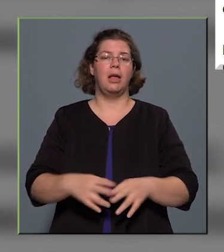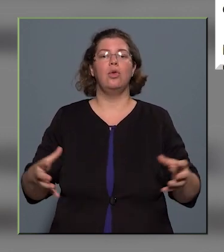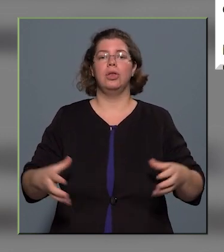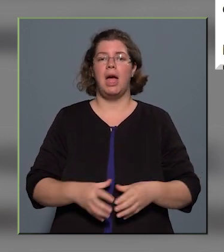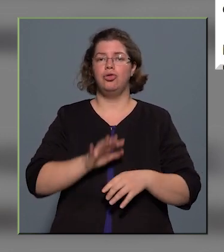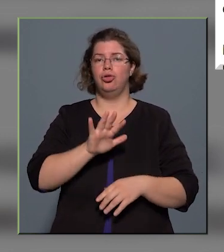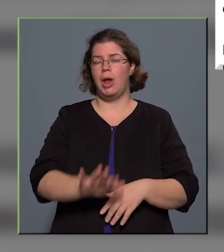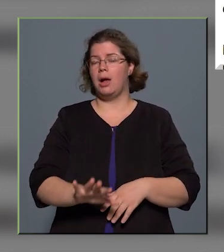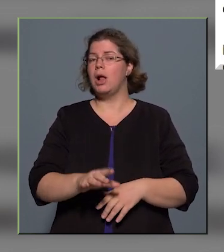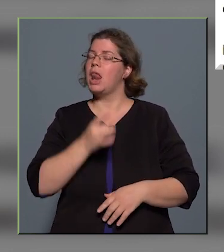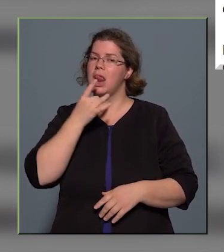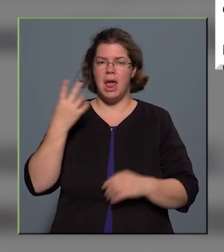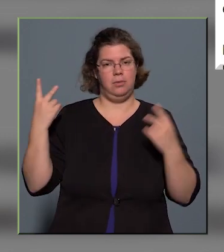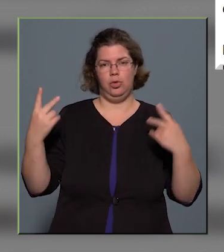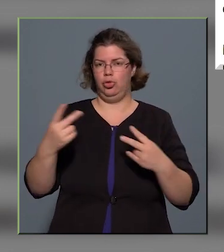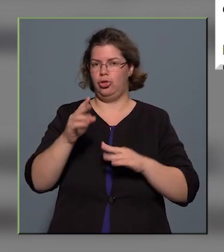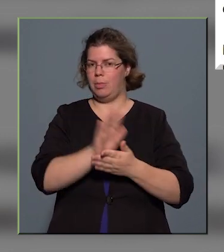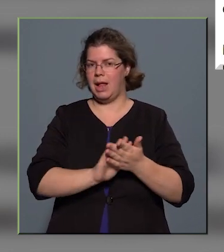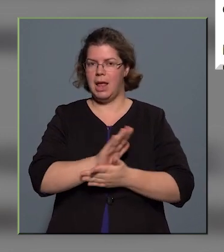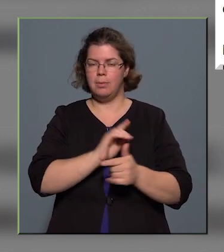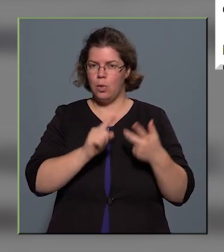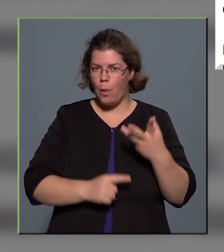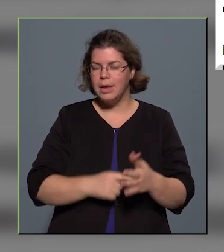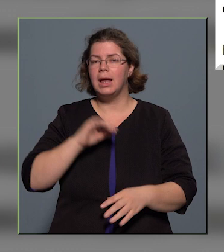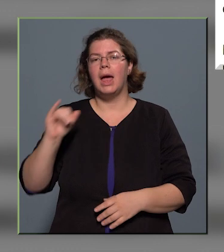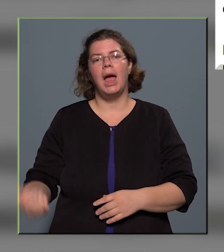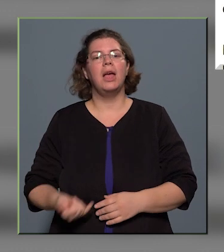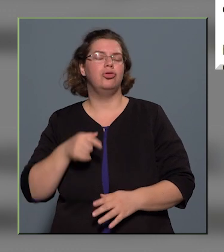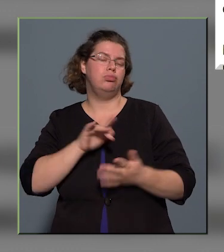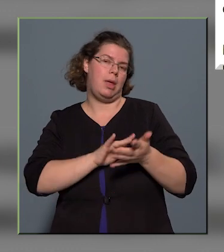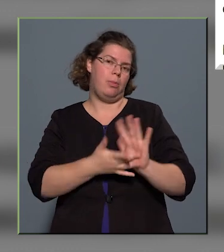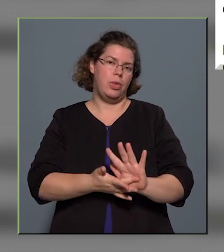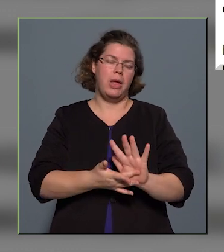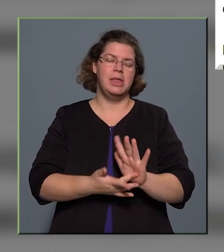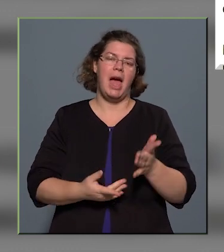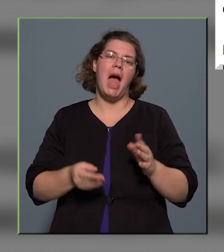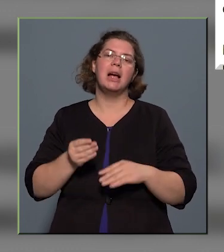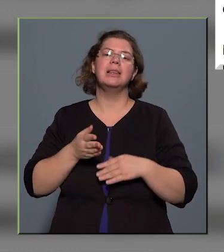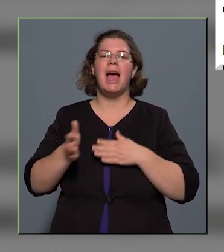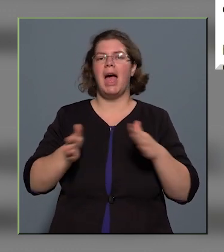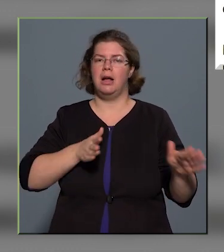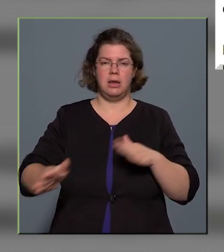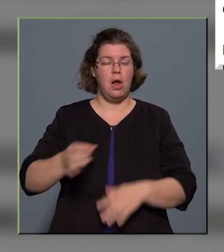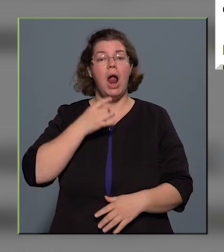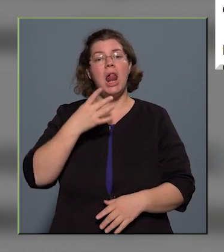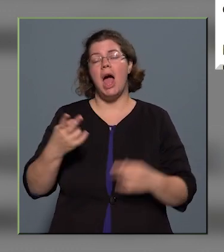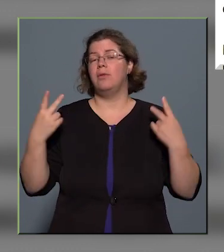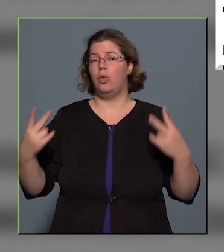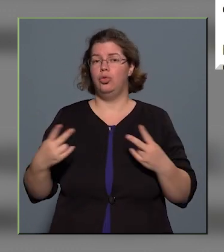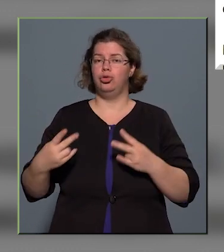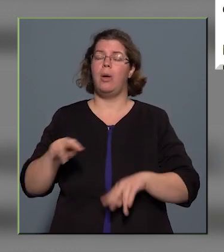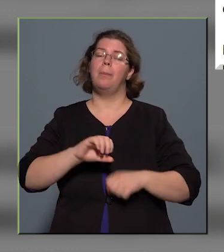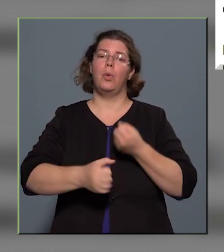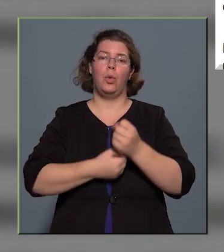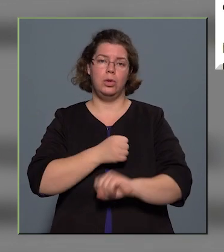társaságok legfontosabb jellemzőit, valamint bemutatják az ágazatok legfontosabb működési